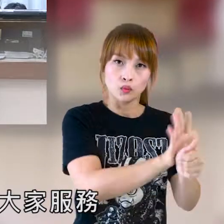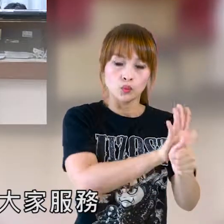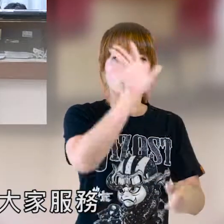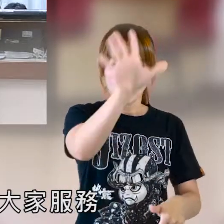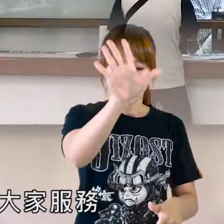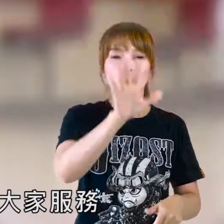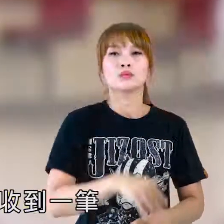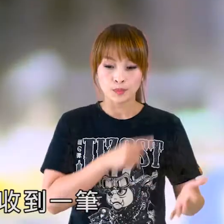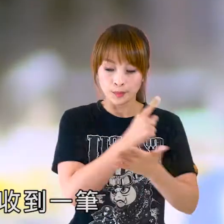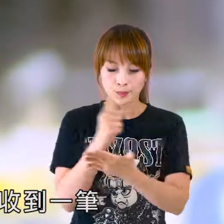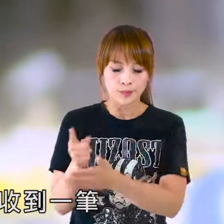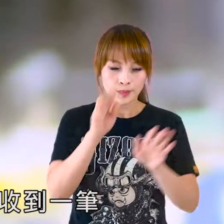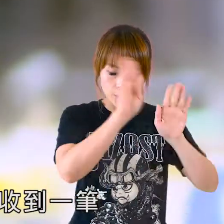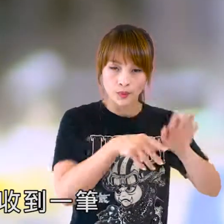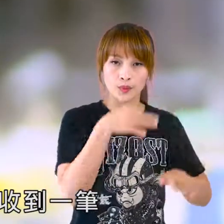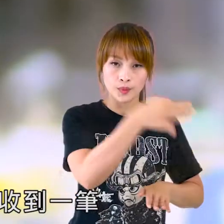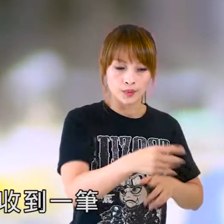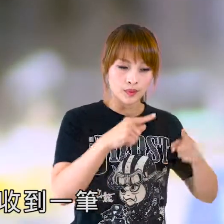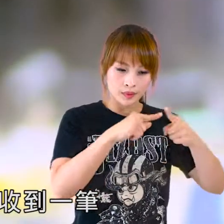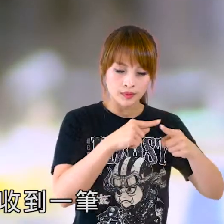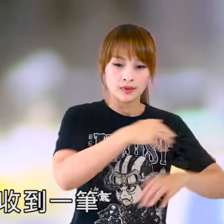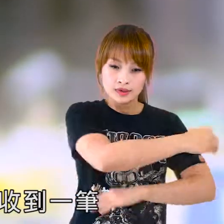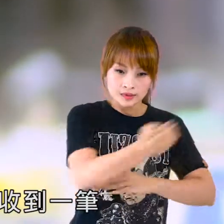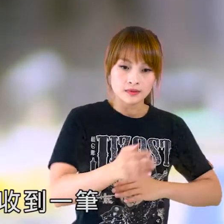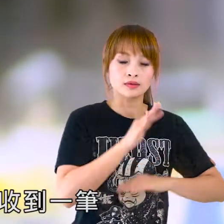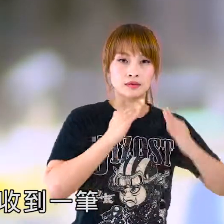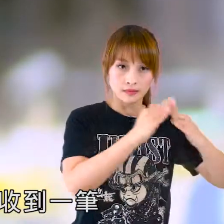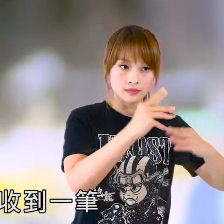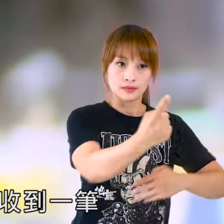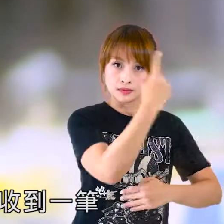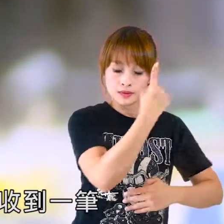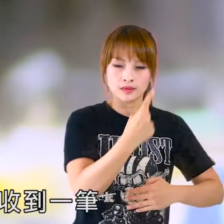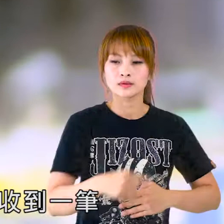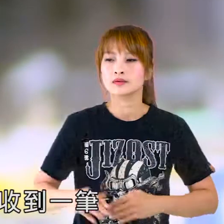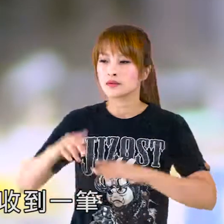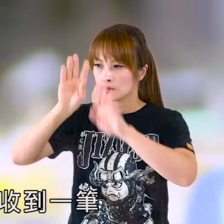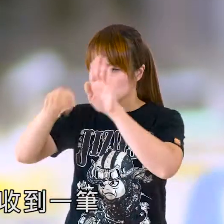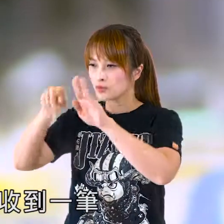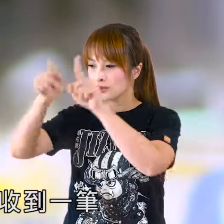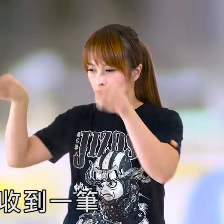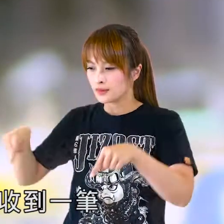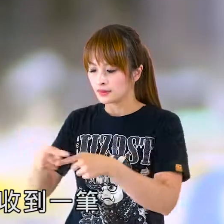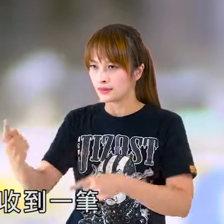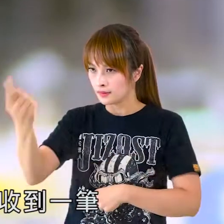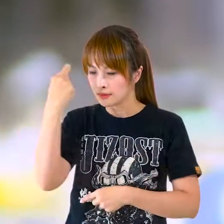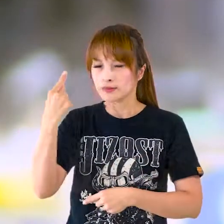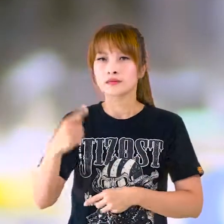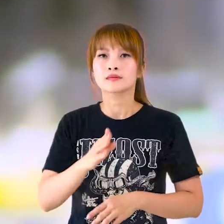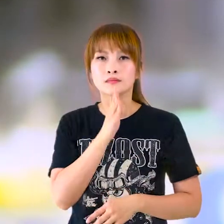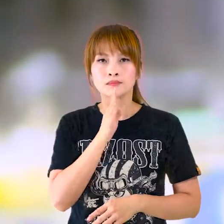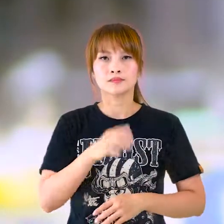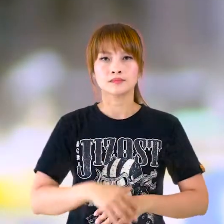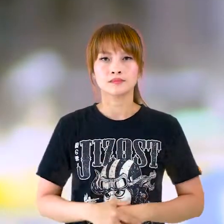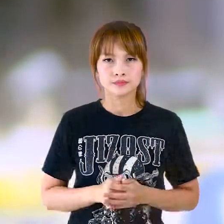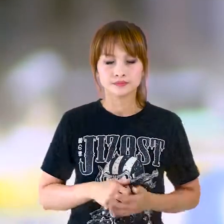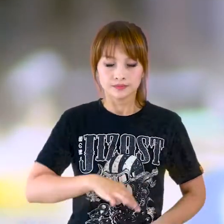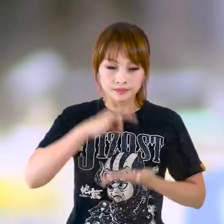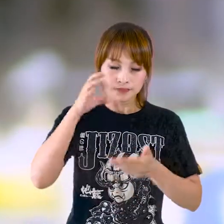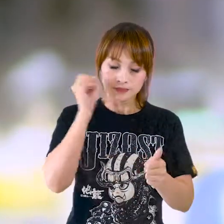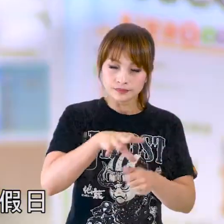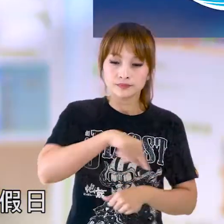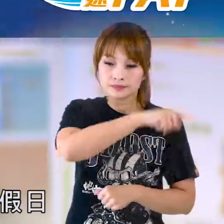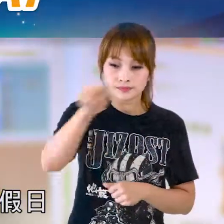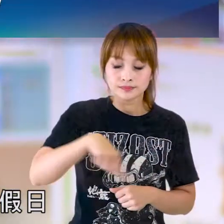大家服务。那每一个纳税人呢，在地价税的这个税单上只会收到一笔，同一个县市收到一